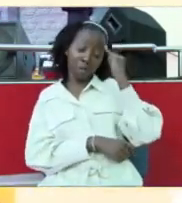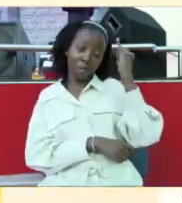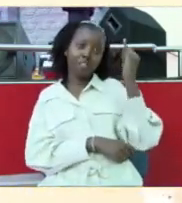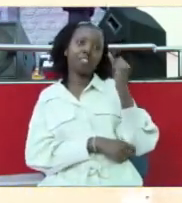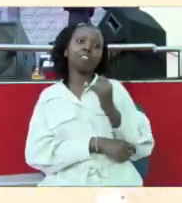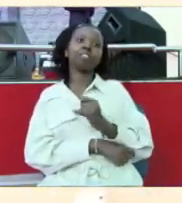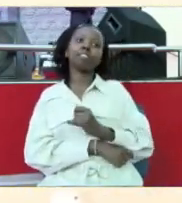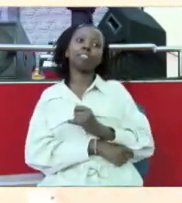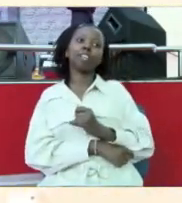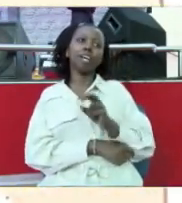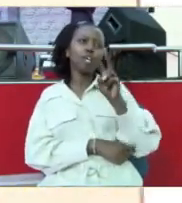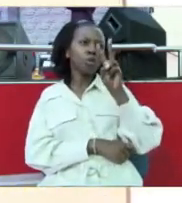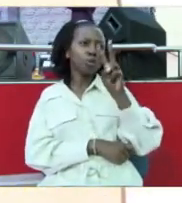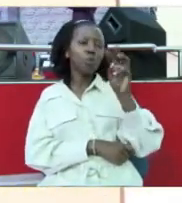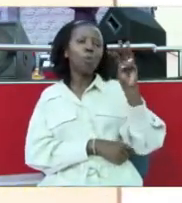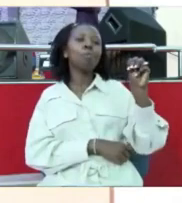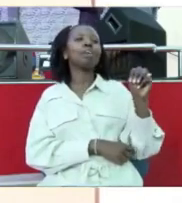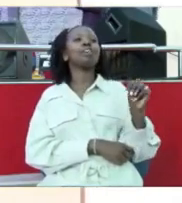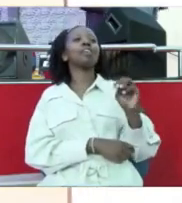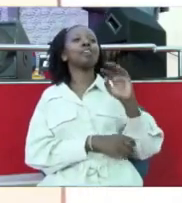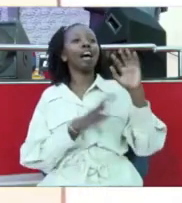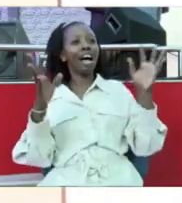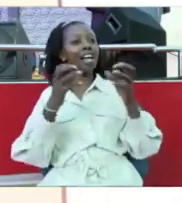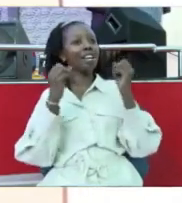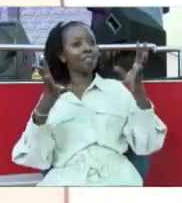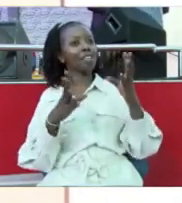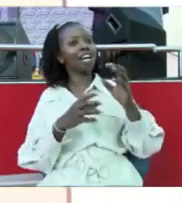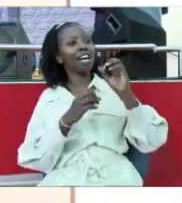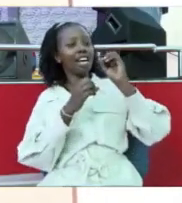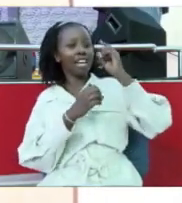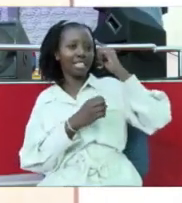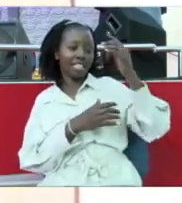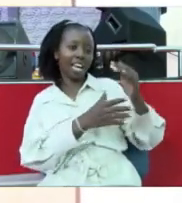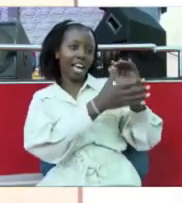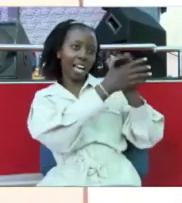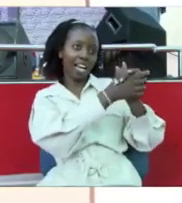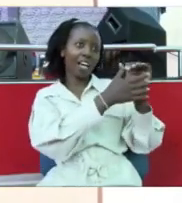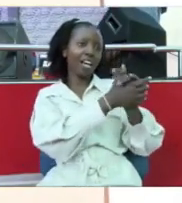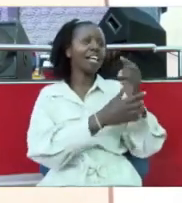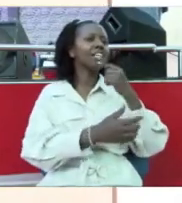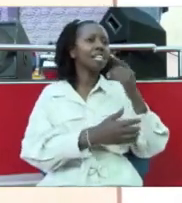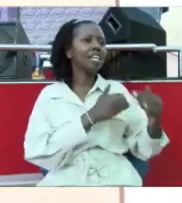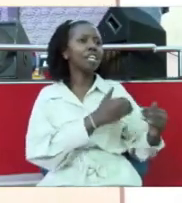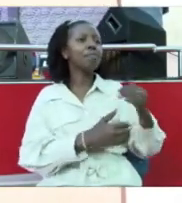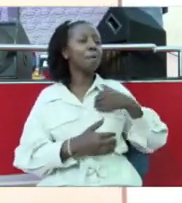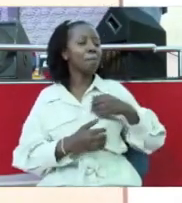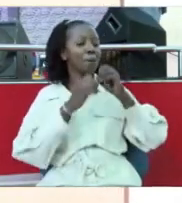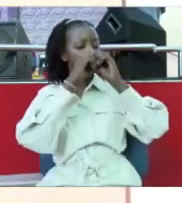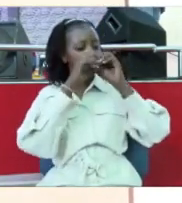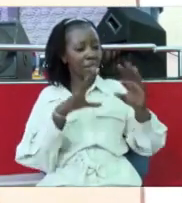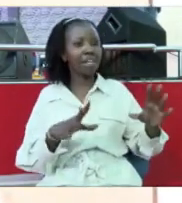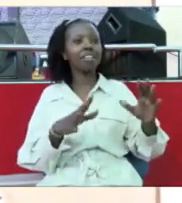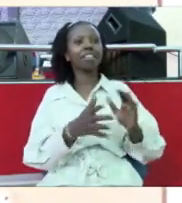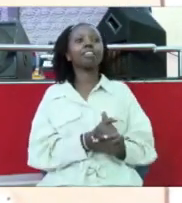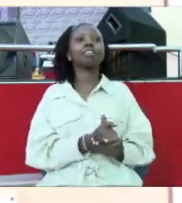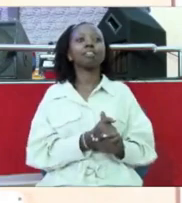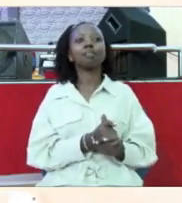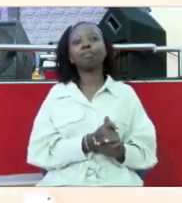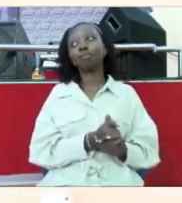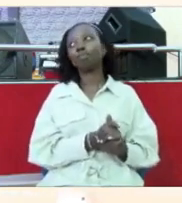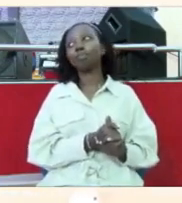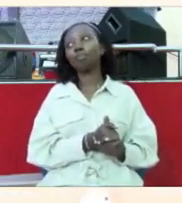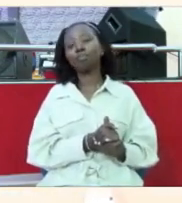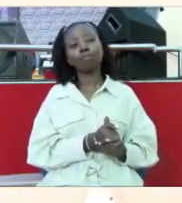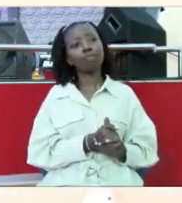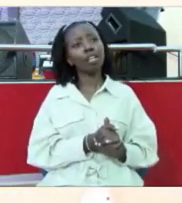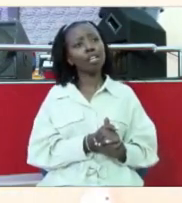Imagine. Hallelujah. Tafakari haya. Salimia jirani yako. Nimebarikika. I'm so blessed. Now you are